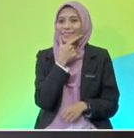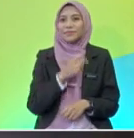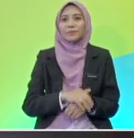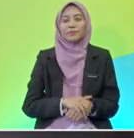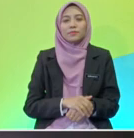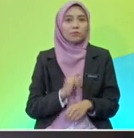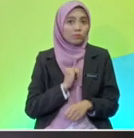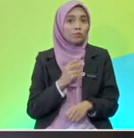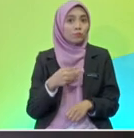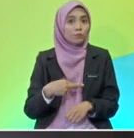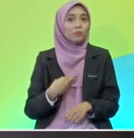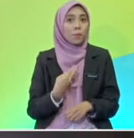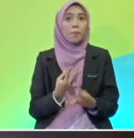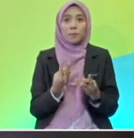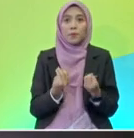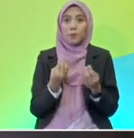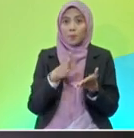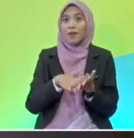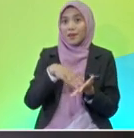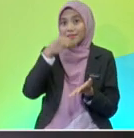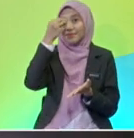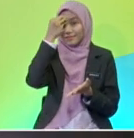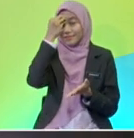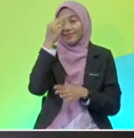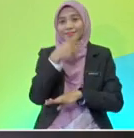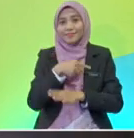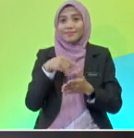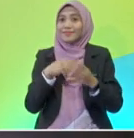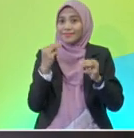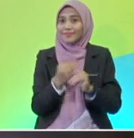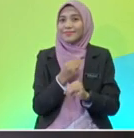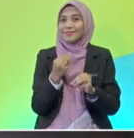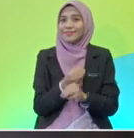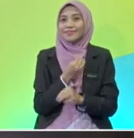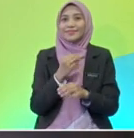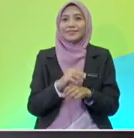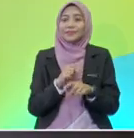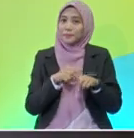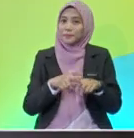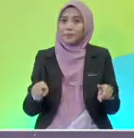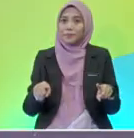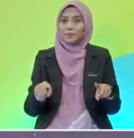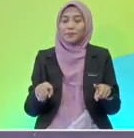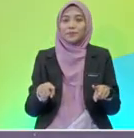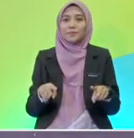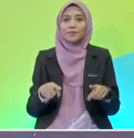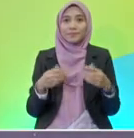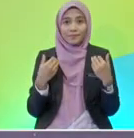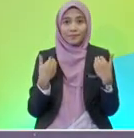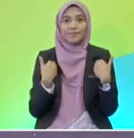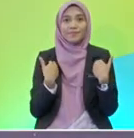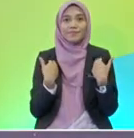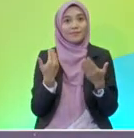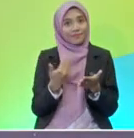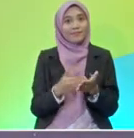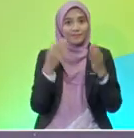saya akan bersemangat saya buta sabar cek Bunda belajar untuk mata pelajaran matematika tapi bukan sekedar cek bunuh Rizal saja